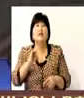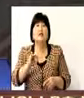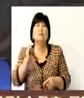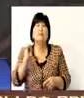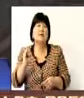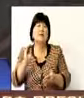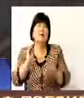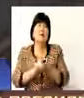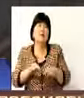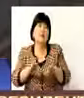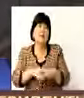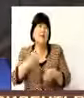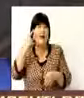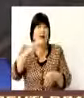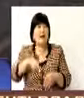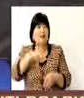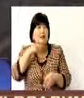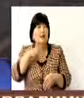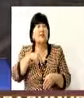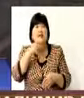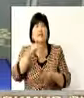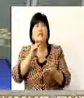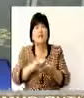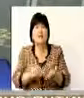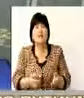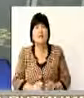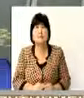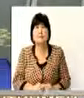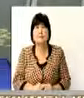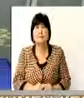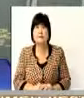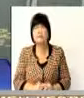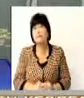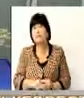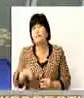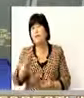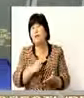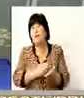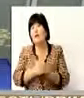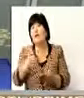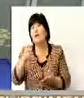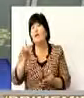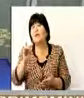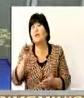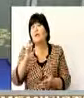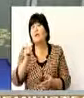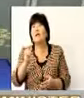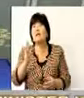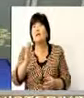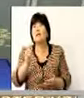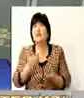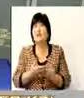жерге орналастыру пікірі де ғалымдар назарынан тыс қалмады. Бұрыннан бар латын графикасында бар жай с дыбысы